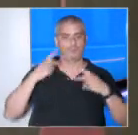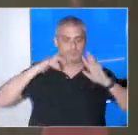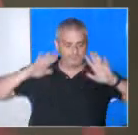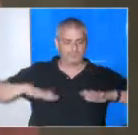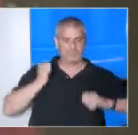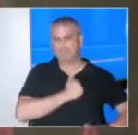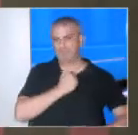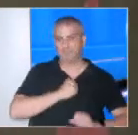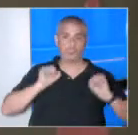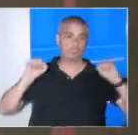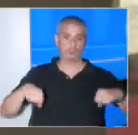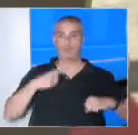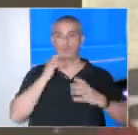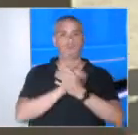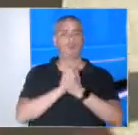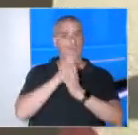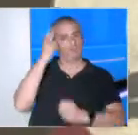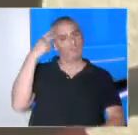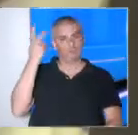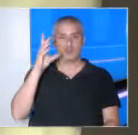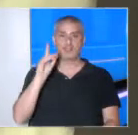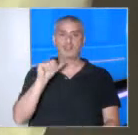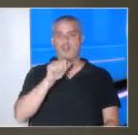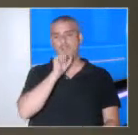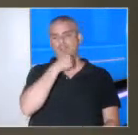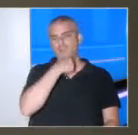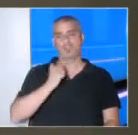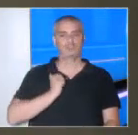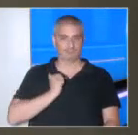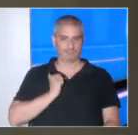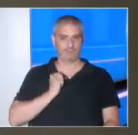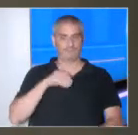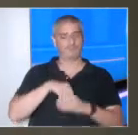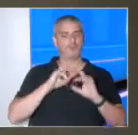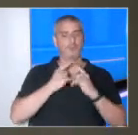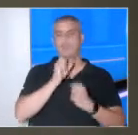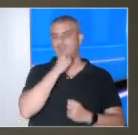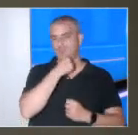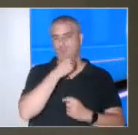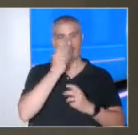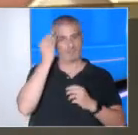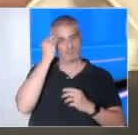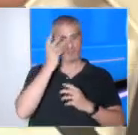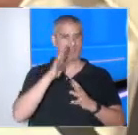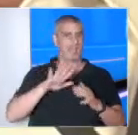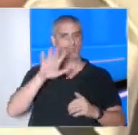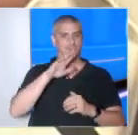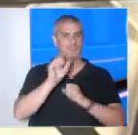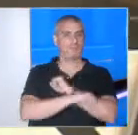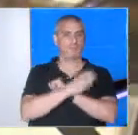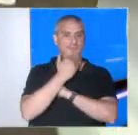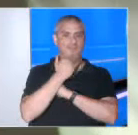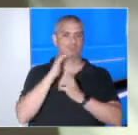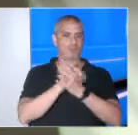האסלאמיסטים לשלטון. אנחנו אומרים עכשיו שלום לפרופסור דני אורבך, הוא היסטוריון צבאי מהחוגים להיסטוריה ולימודי אסיה באוניברסיטה העברית. שלום לך, פרופסור